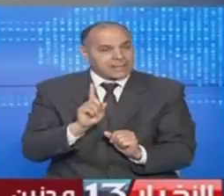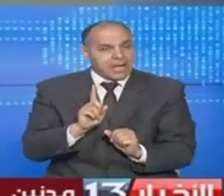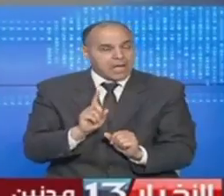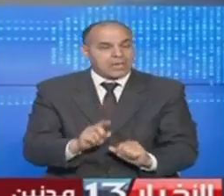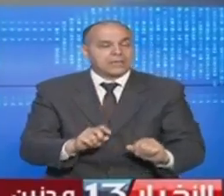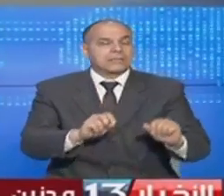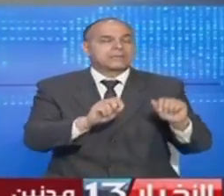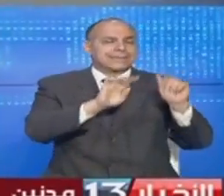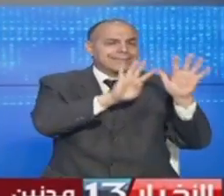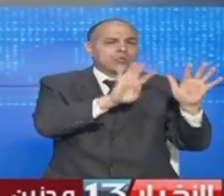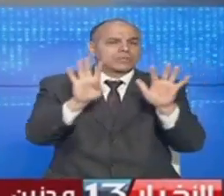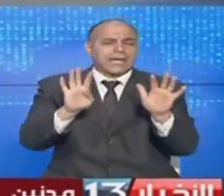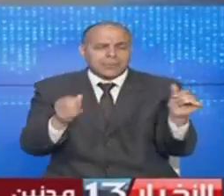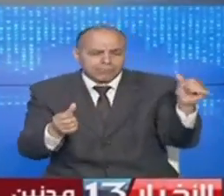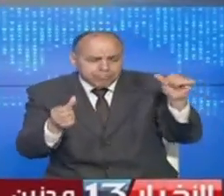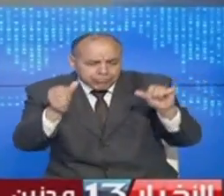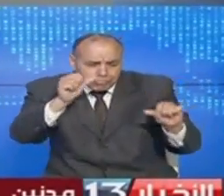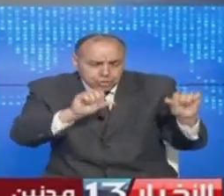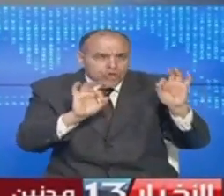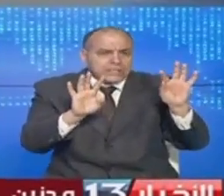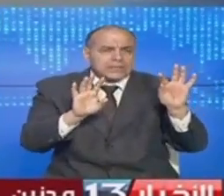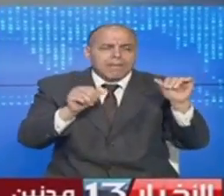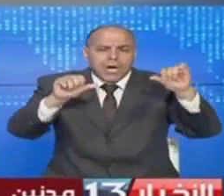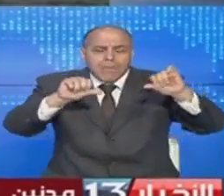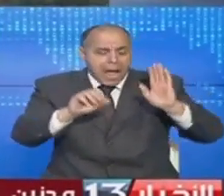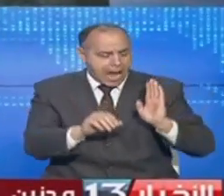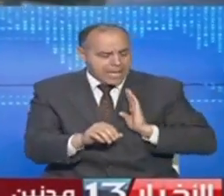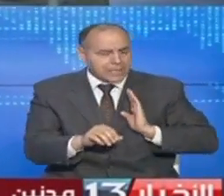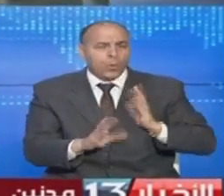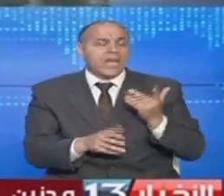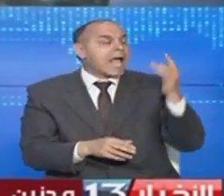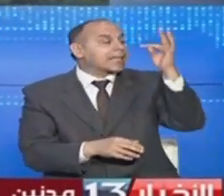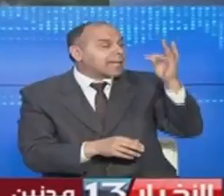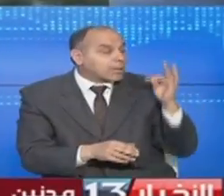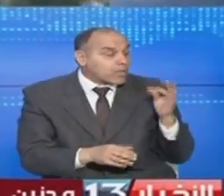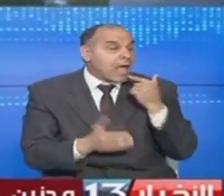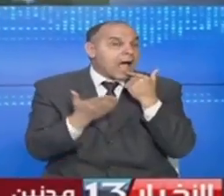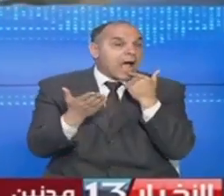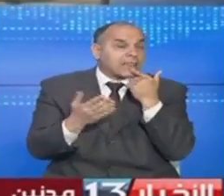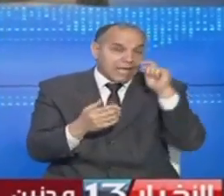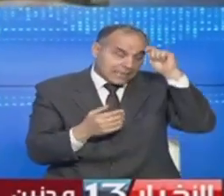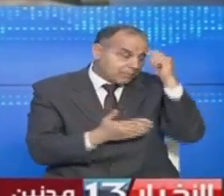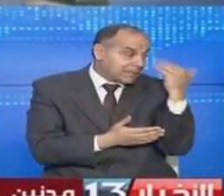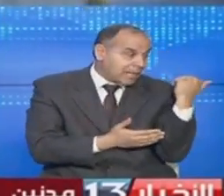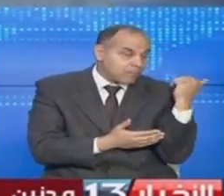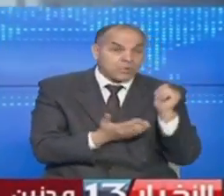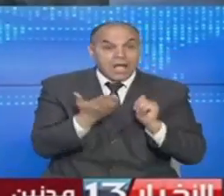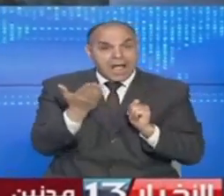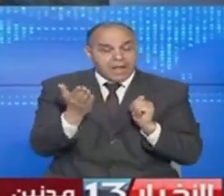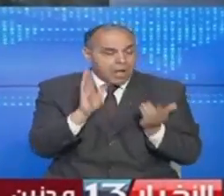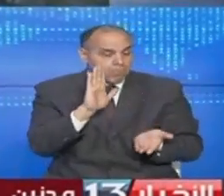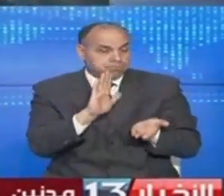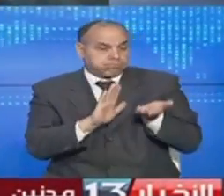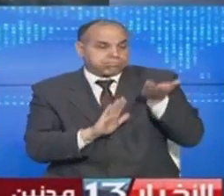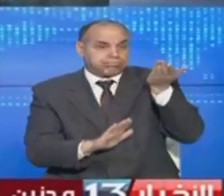تسعه وتسعين تحليل عينات انجزها ان يخبر العسكري بتطوير الخاصه ب يوم السبت الماضي ليرتفع بذلك